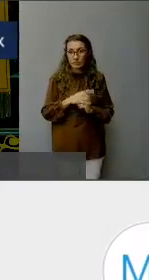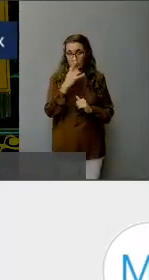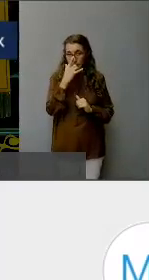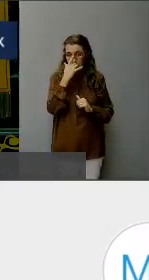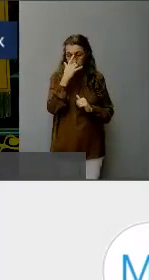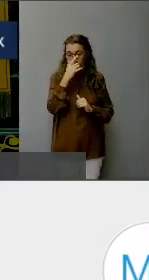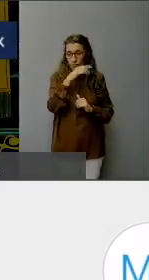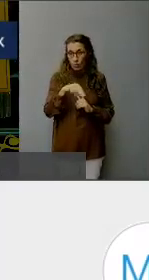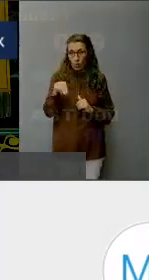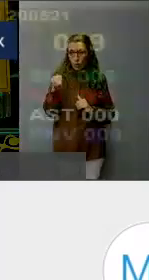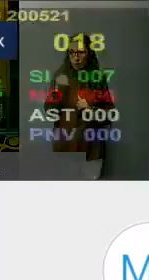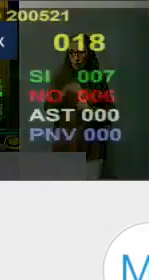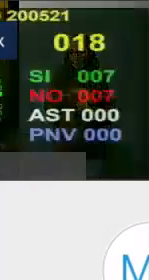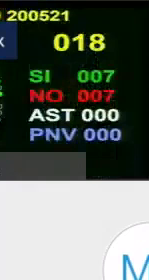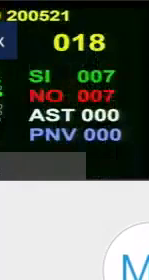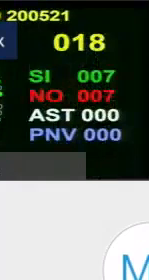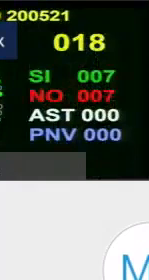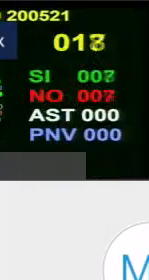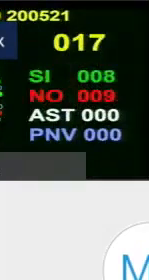si vota